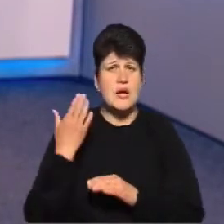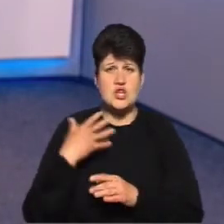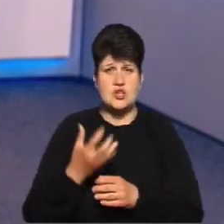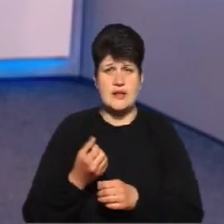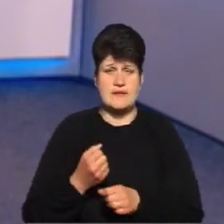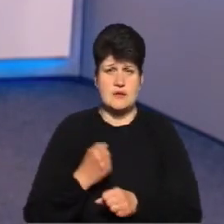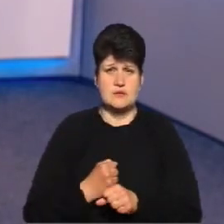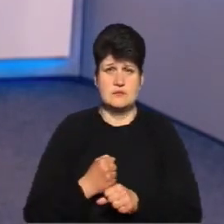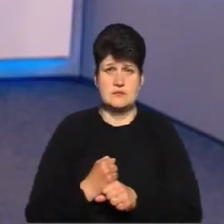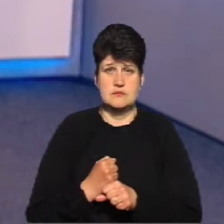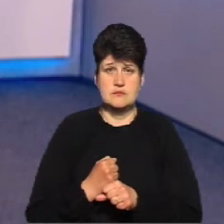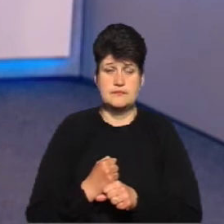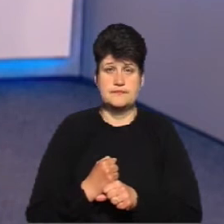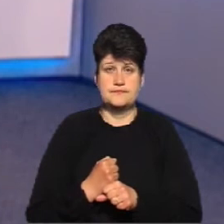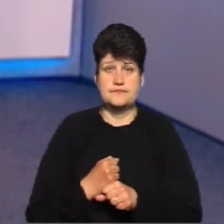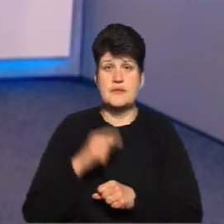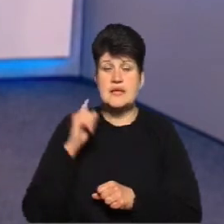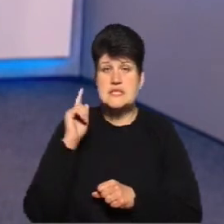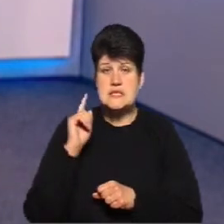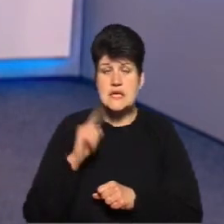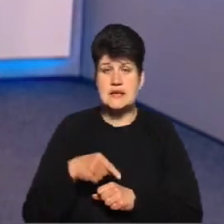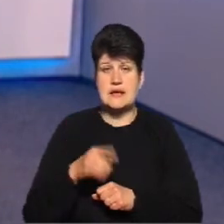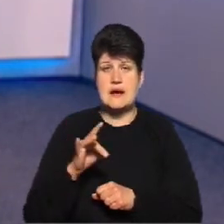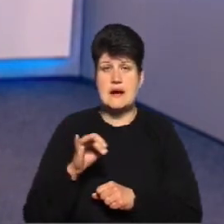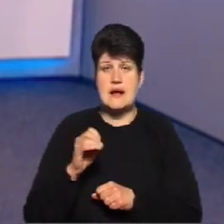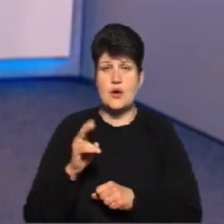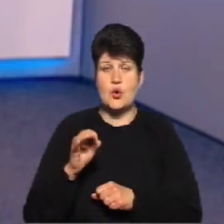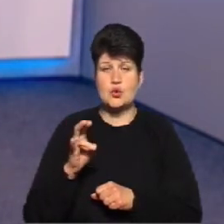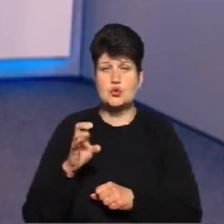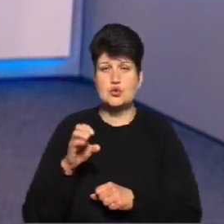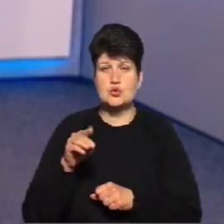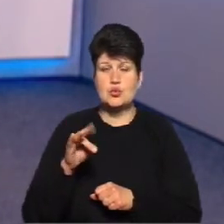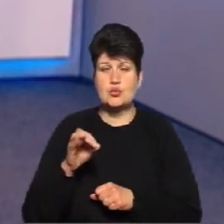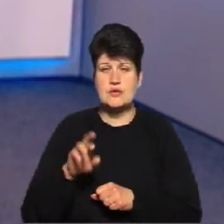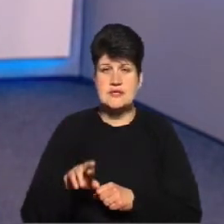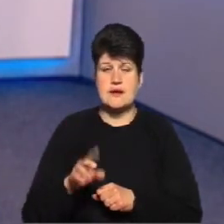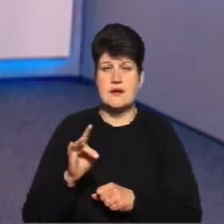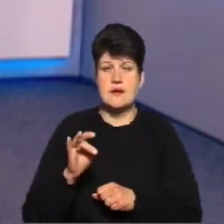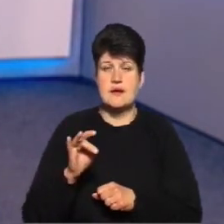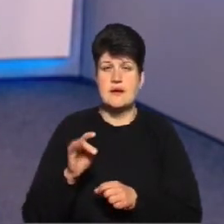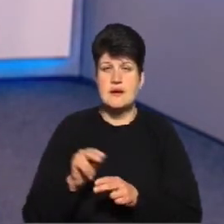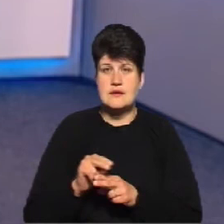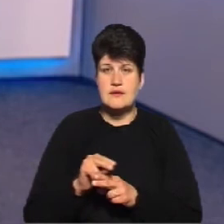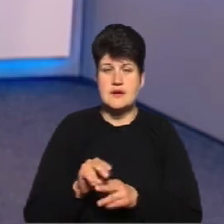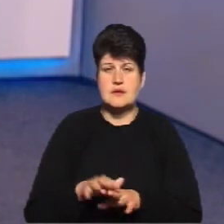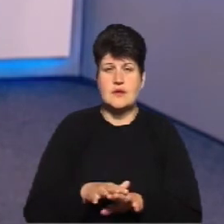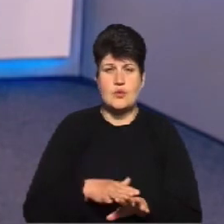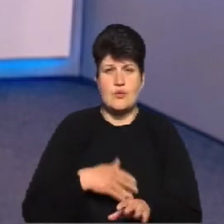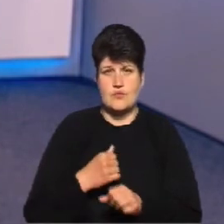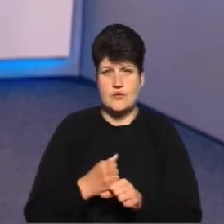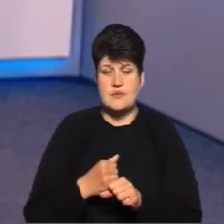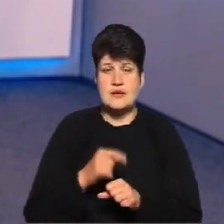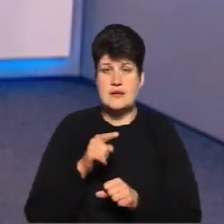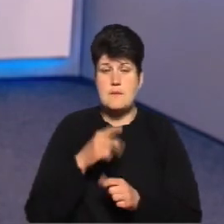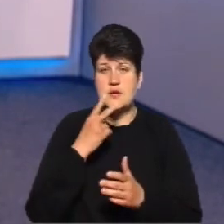Ви знаєте, реконструкція і реставрація цієї пам'ятки архітектури ратуші Бульської проходить дуже довго. І там передбачені